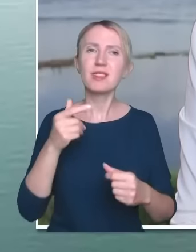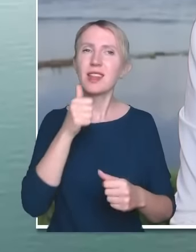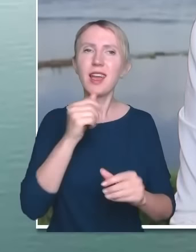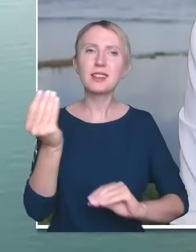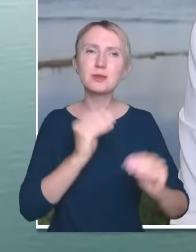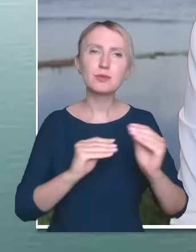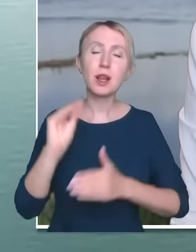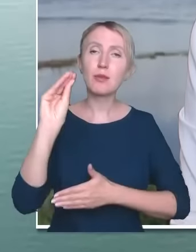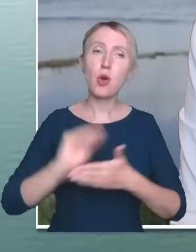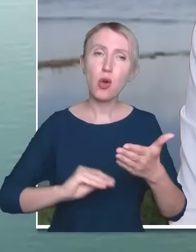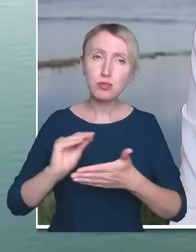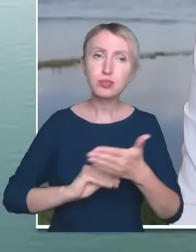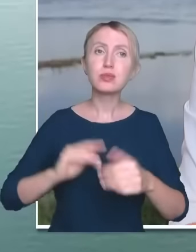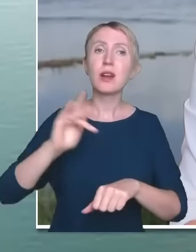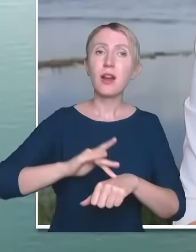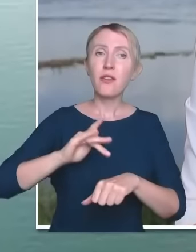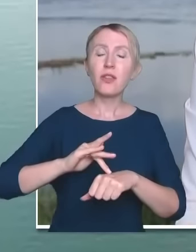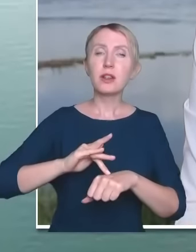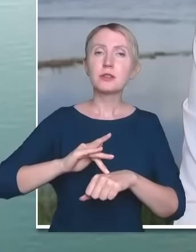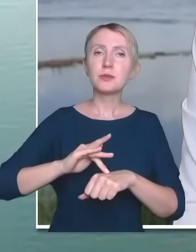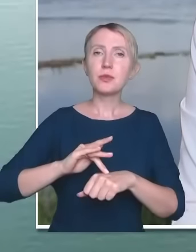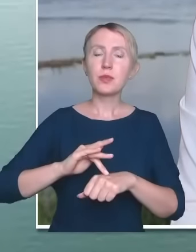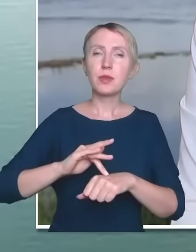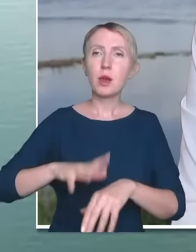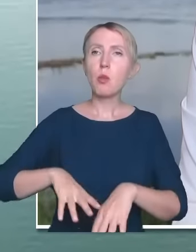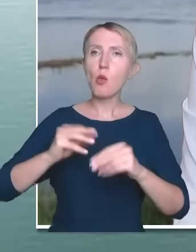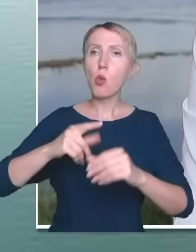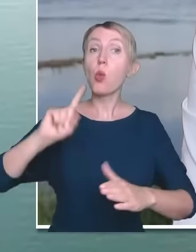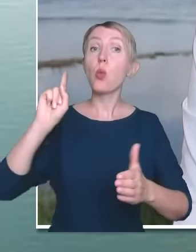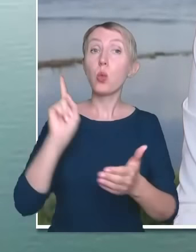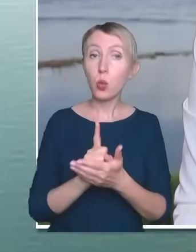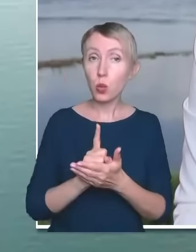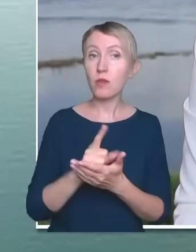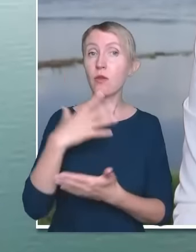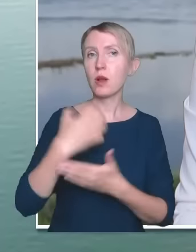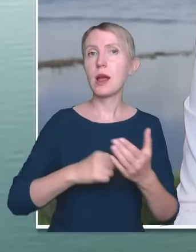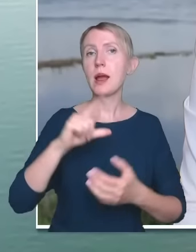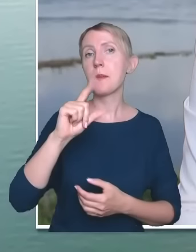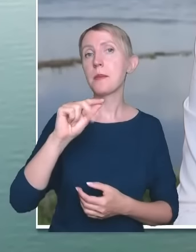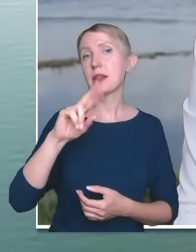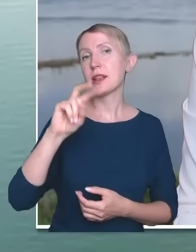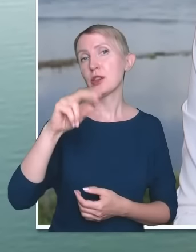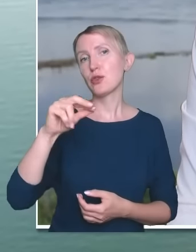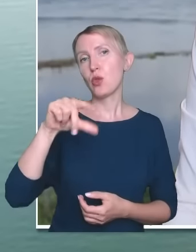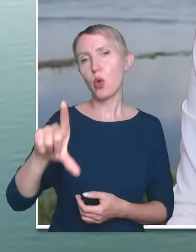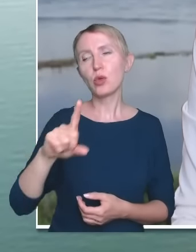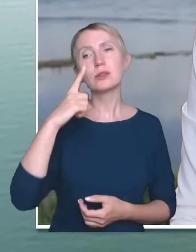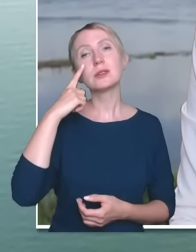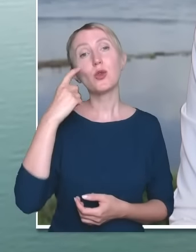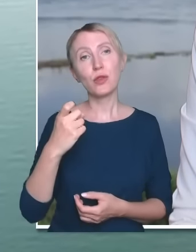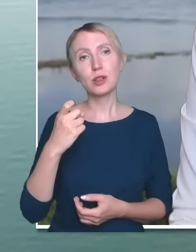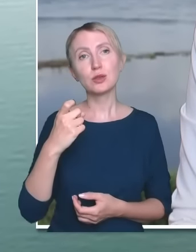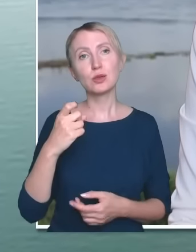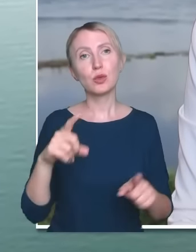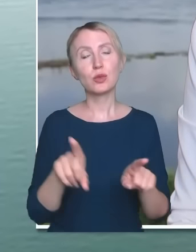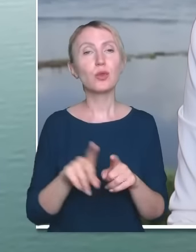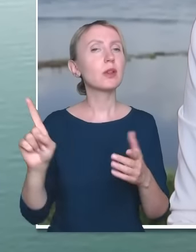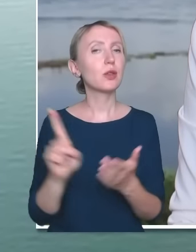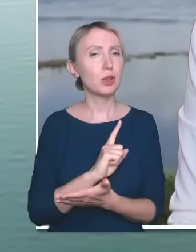opisany, że po pierwotnym sukcesie zastosowania perchydrolu jednak zwracano uwagę na to, że te ryzyka